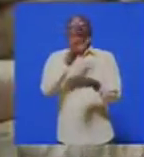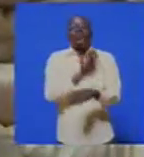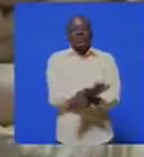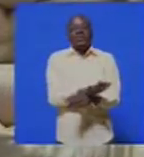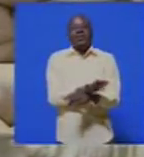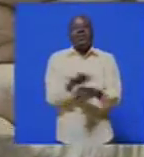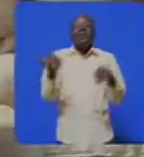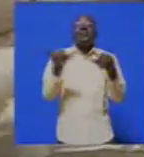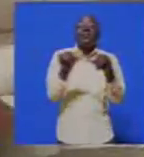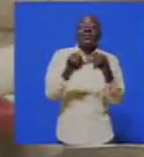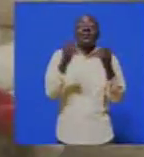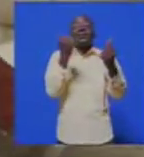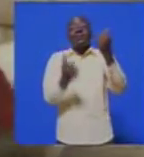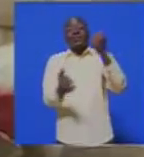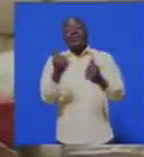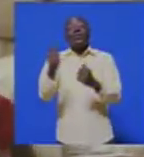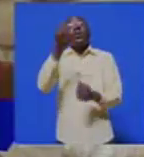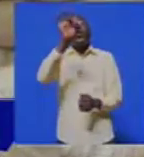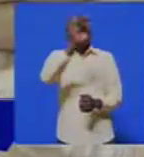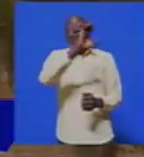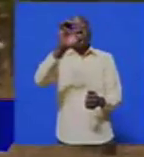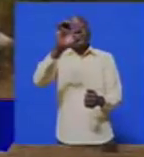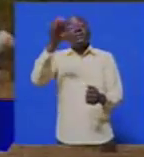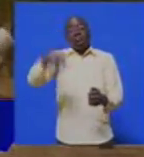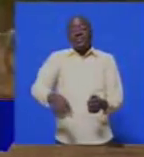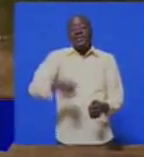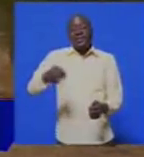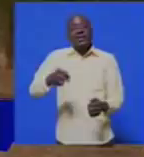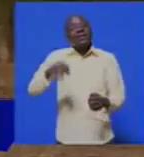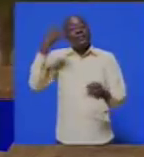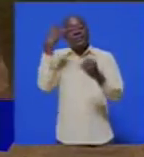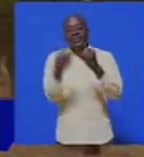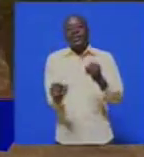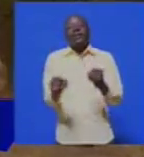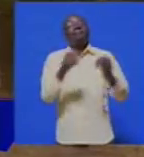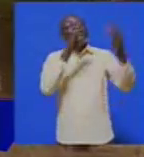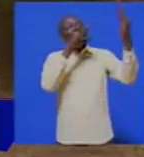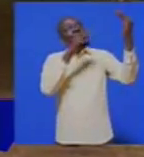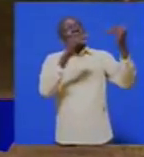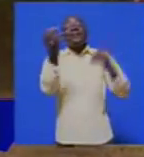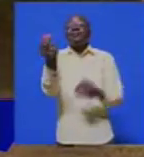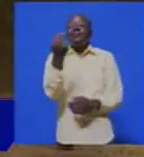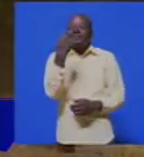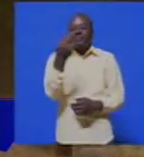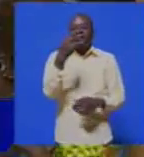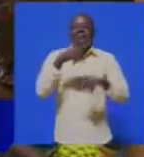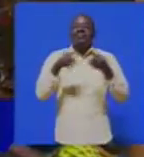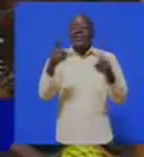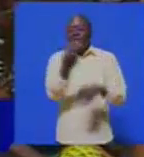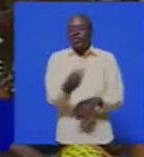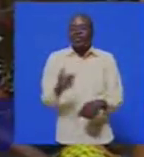ce véhicule rempli de 800 sacs de maïs se vide, des espoirs se nourrissent. Mais une chose est